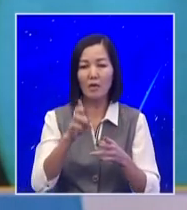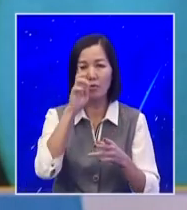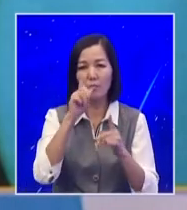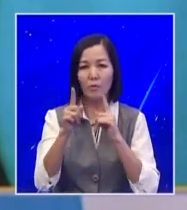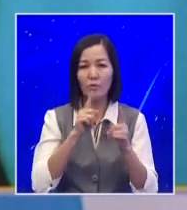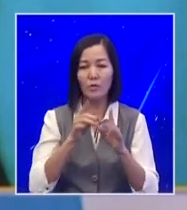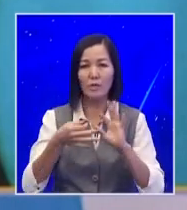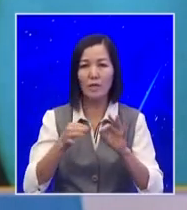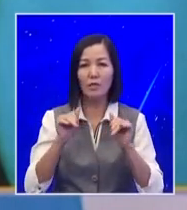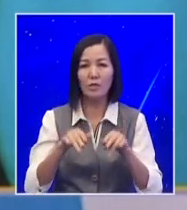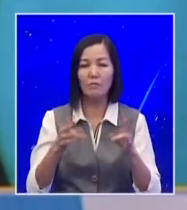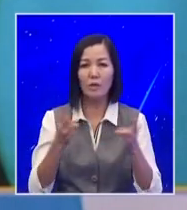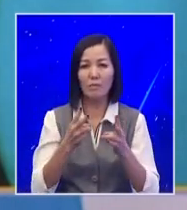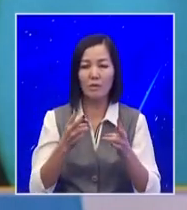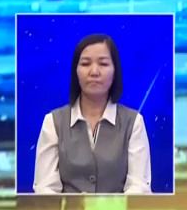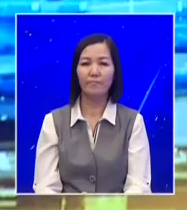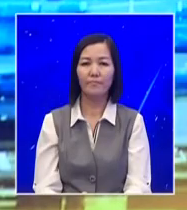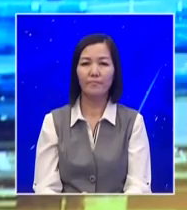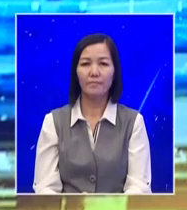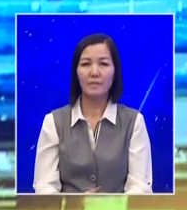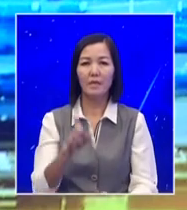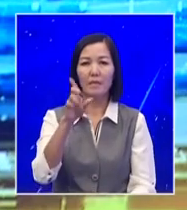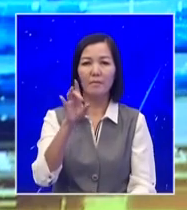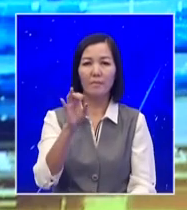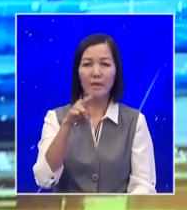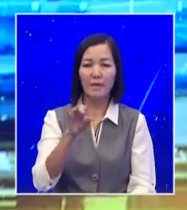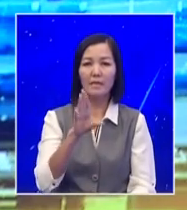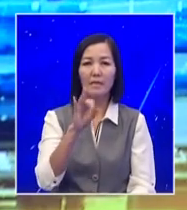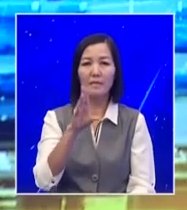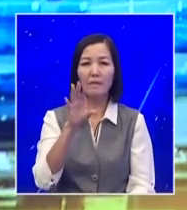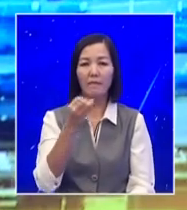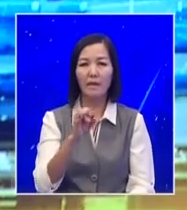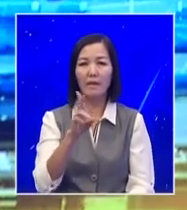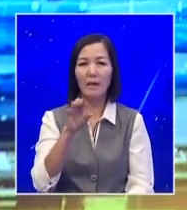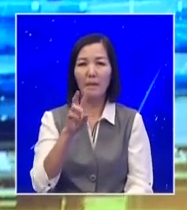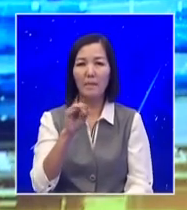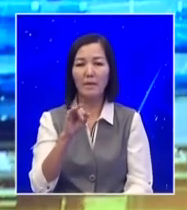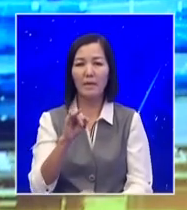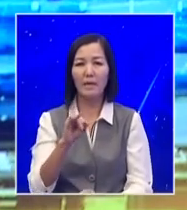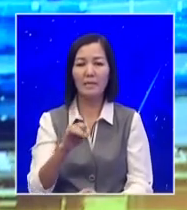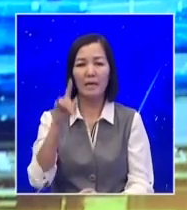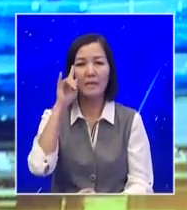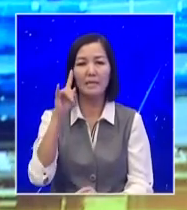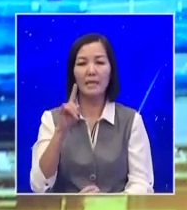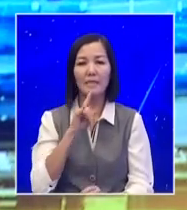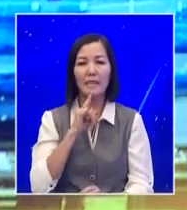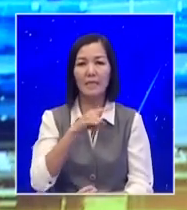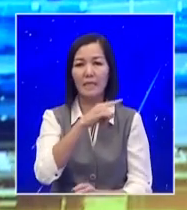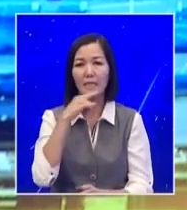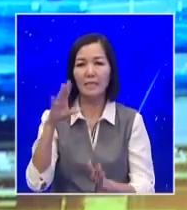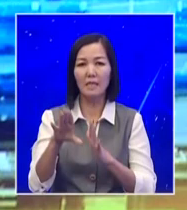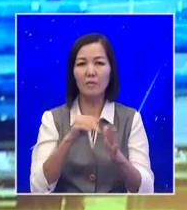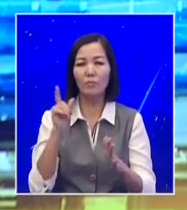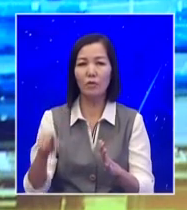отырысында нақты шешімдер қабылданатын болады. Бред сивой кобылы. Еліміздің сыртқы істер министрі ресейлік депутаттың